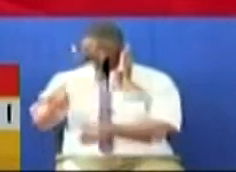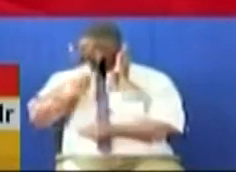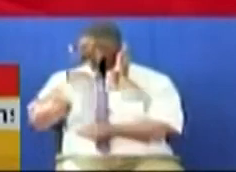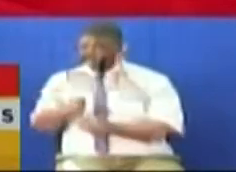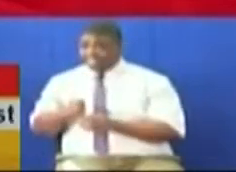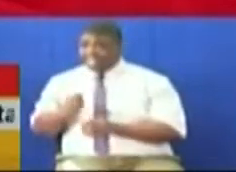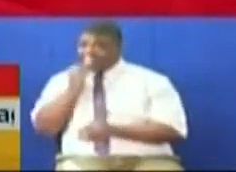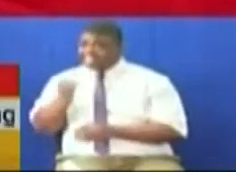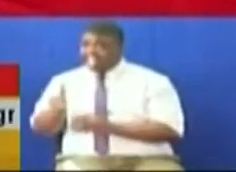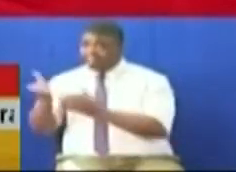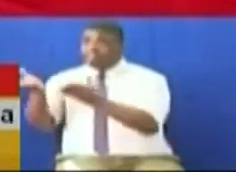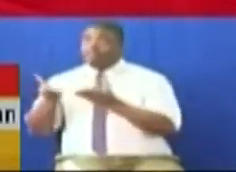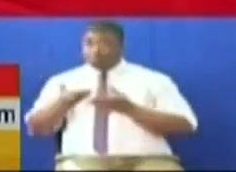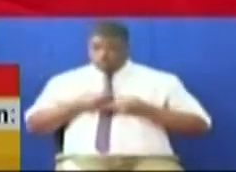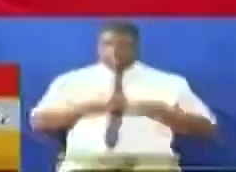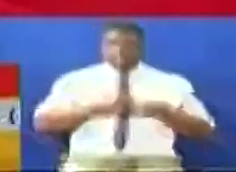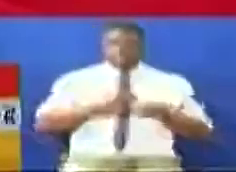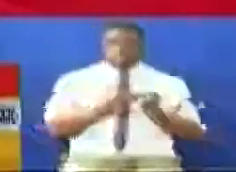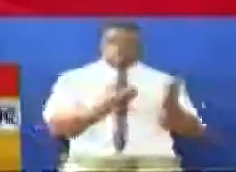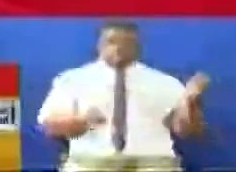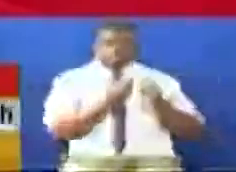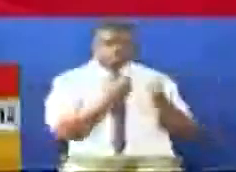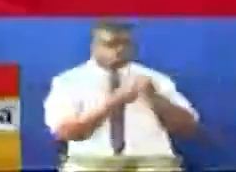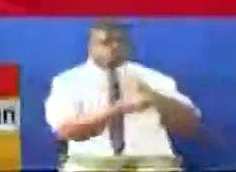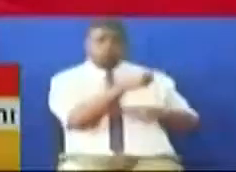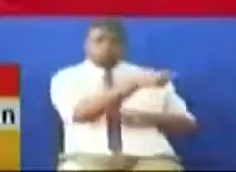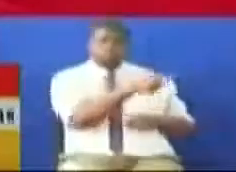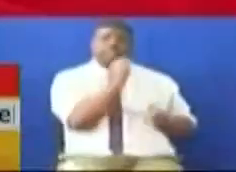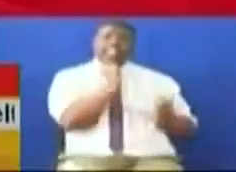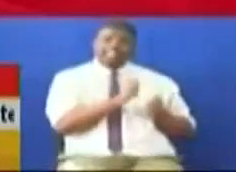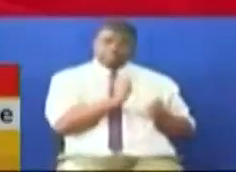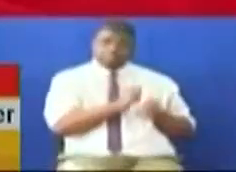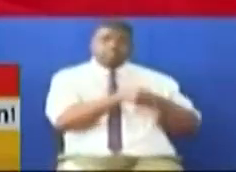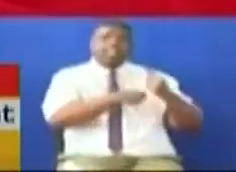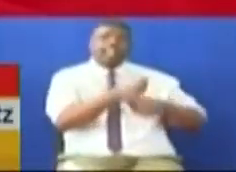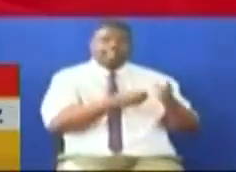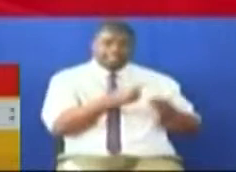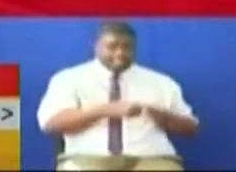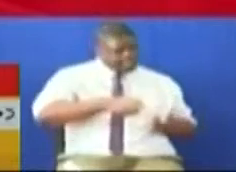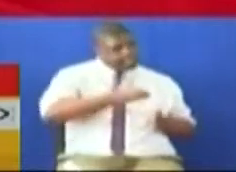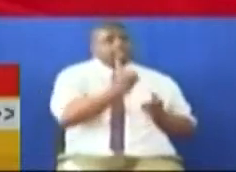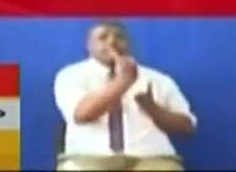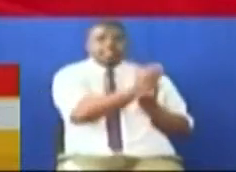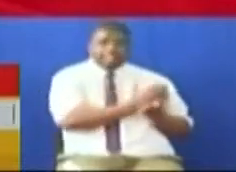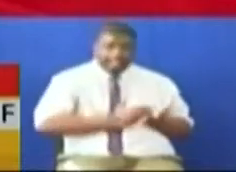Mheshimiwa mbunge mwenzangu, kwa sababu anachokizungumza ndicho kitu ambacho kinaendelea kwenye maeneo